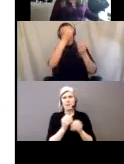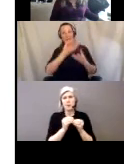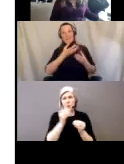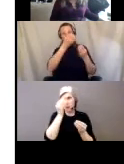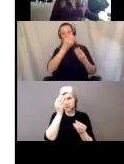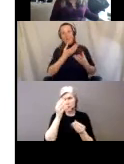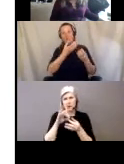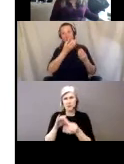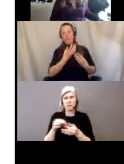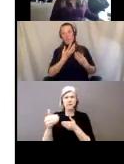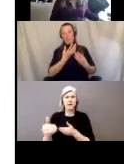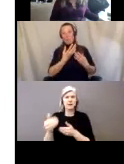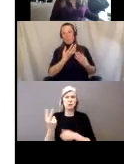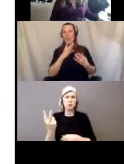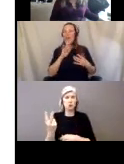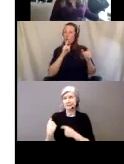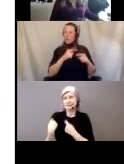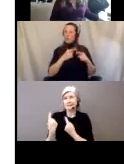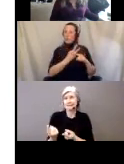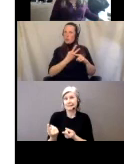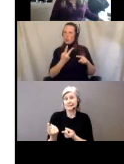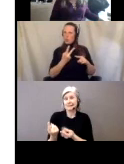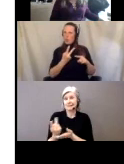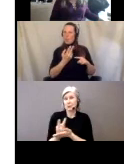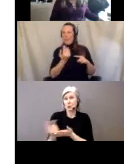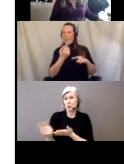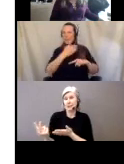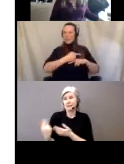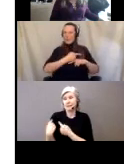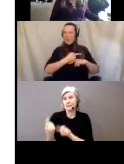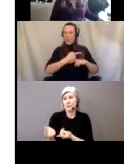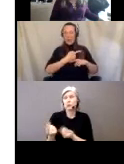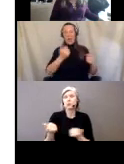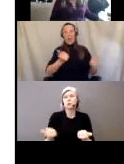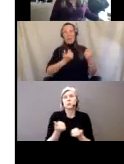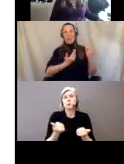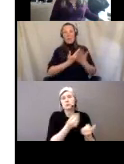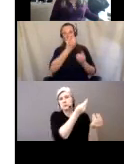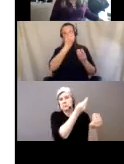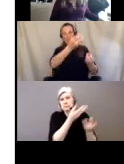Au cours des 15 derniers jours, nous avons été inondés d'informations